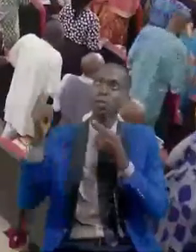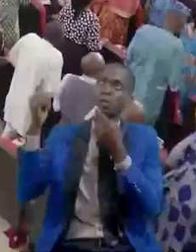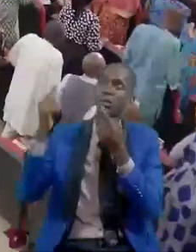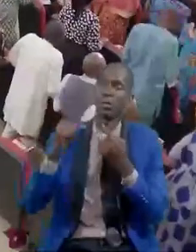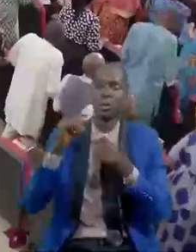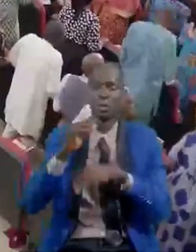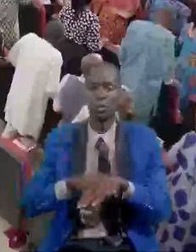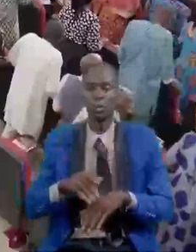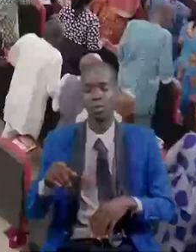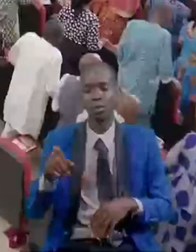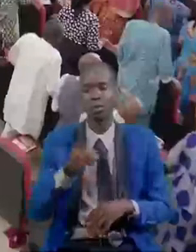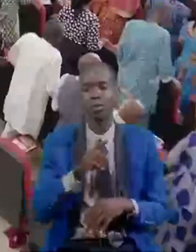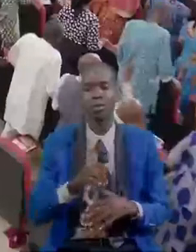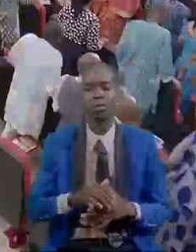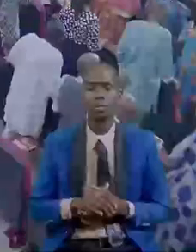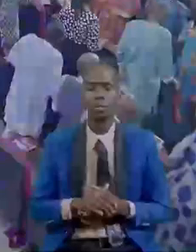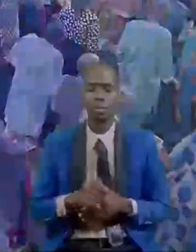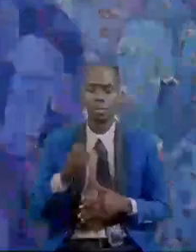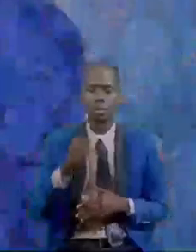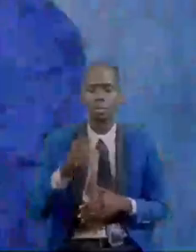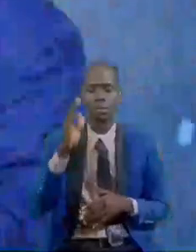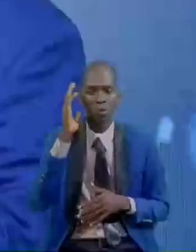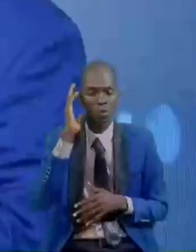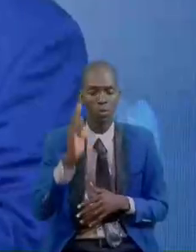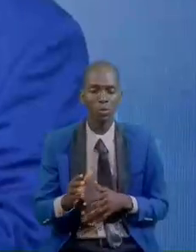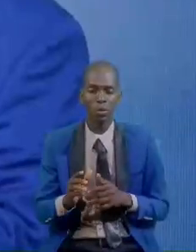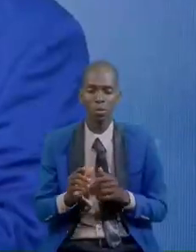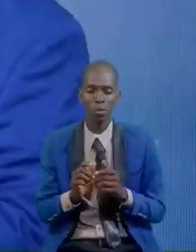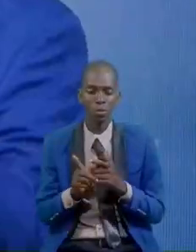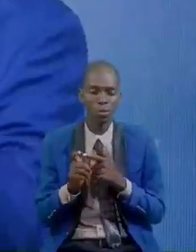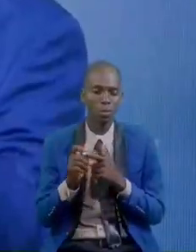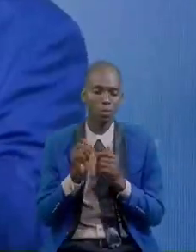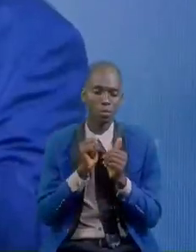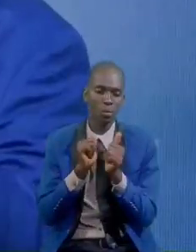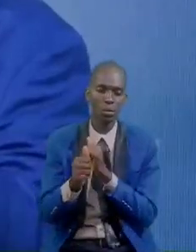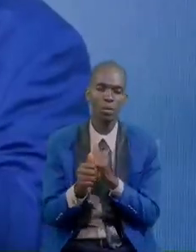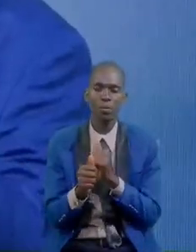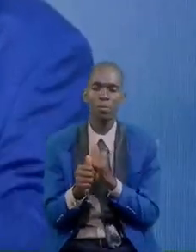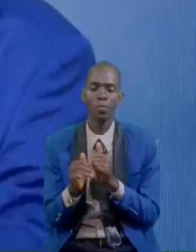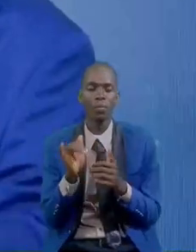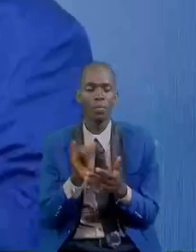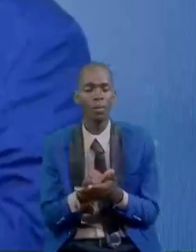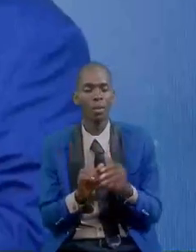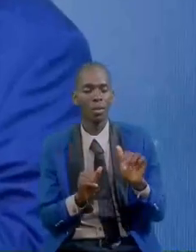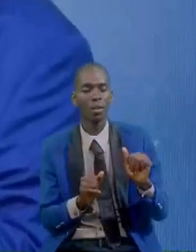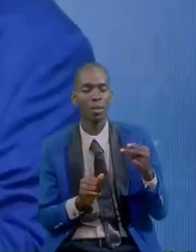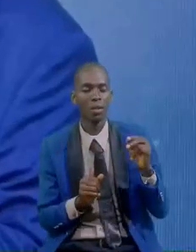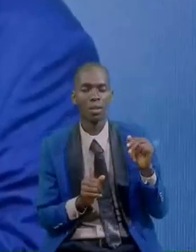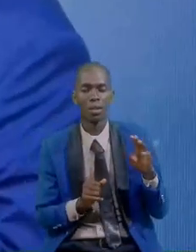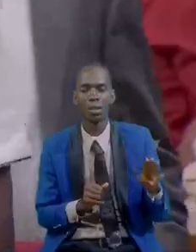descendre puissamment sur toi pour que tu puisses dépasser cet